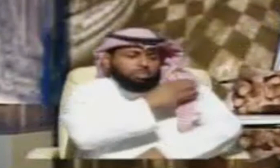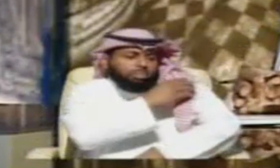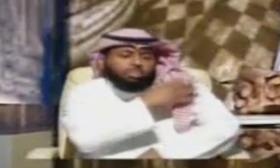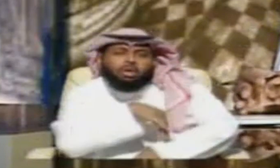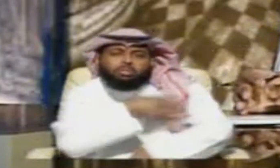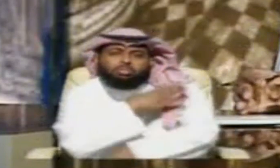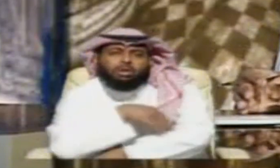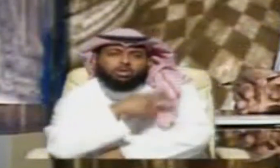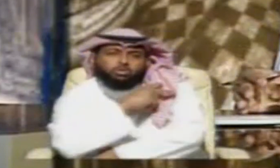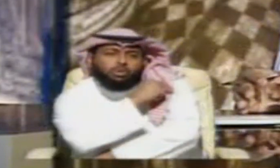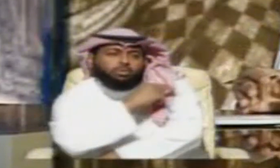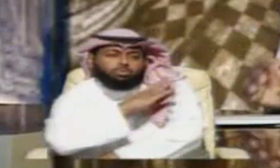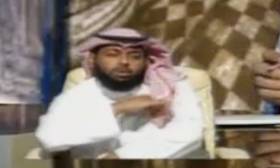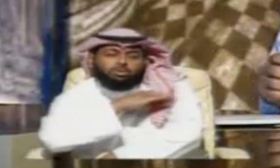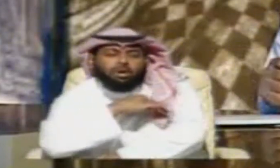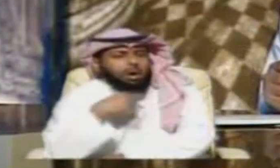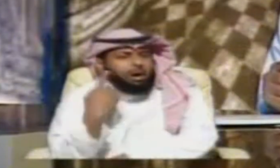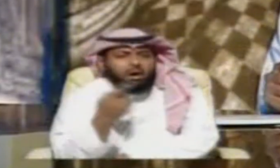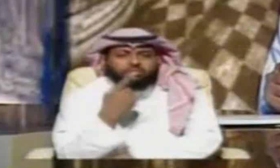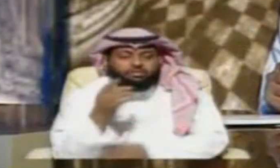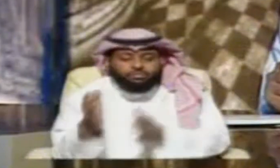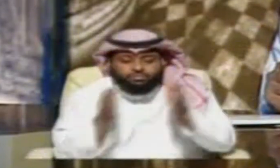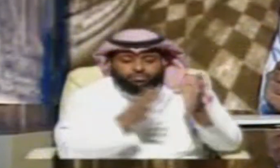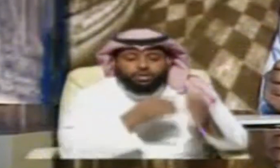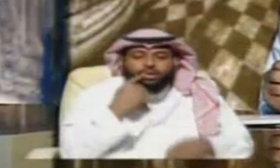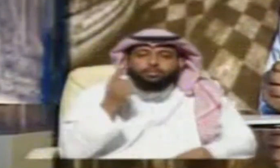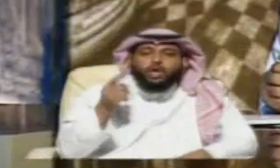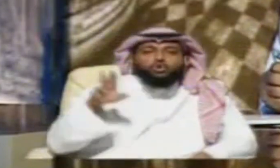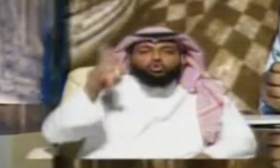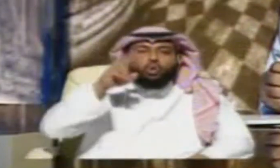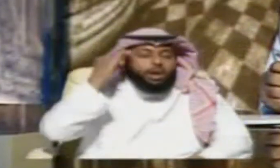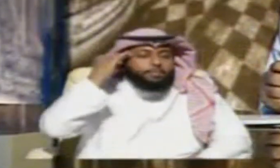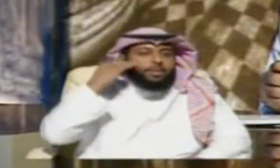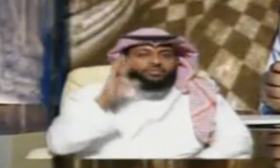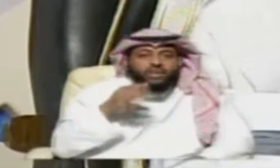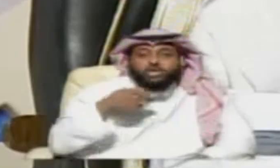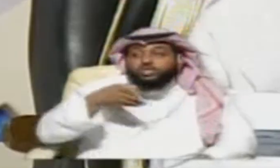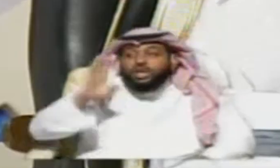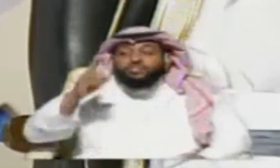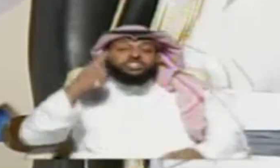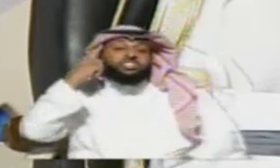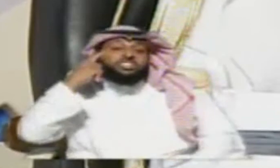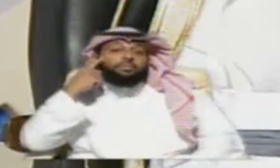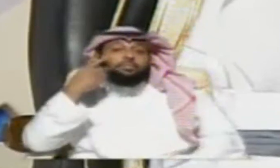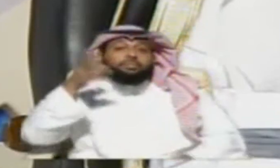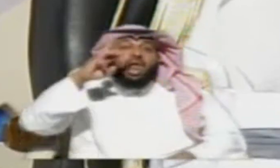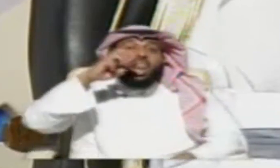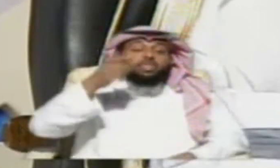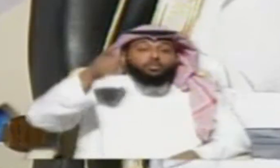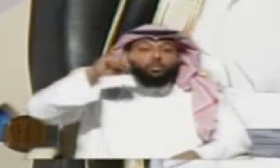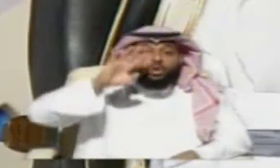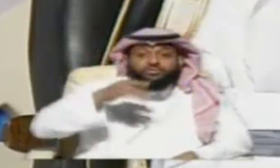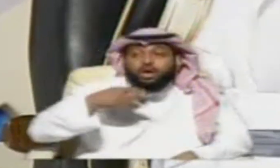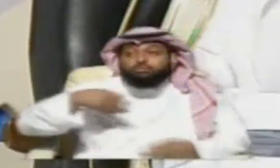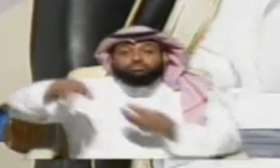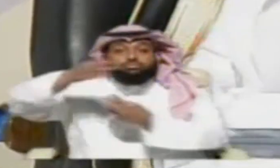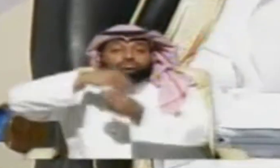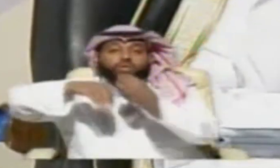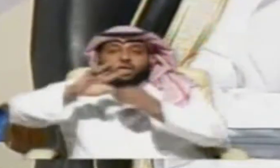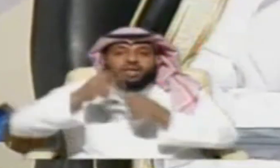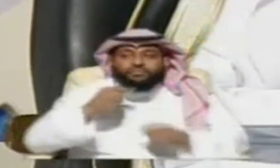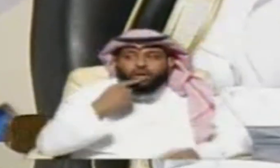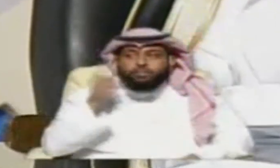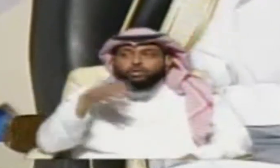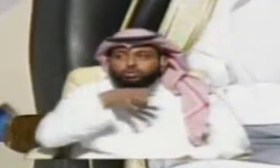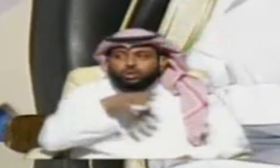السبت وأخذنا العمرة يوم الأحد، هل تعتبر هذه العمرة في رمضان؟ نعم، بما أنهم أدوا معظم أعمال